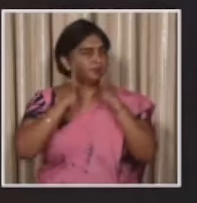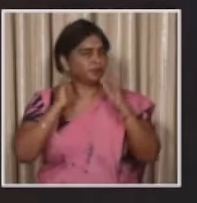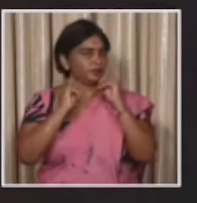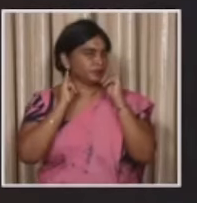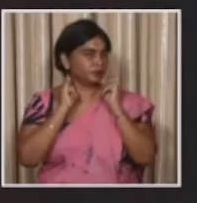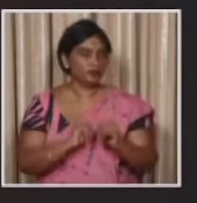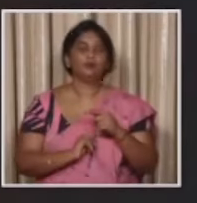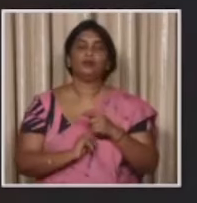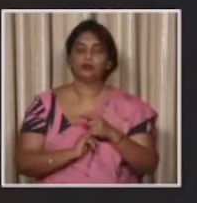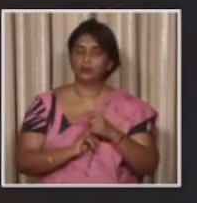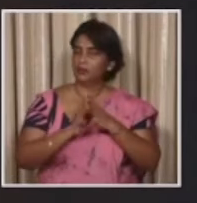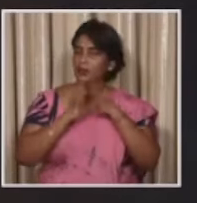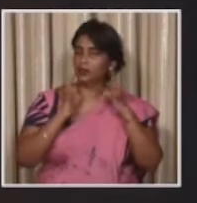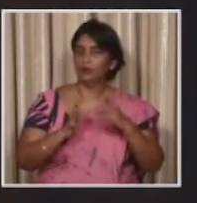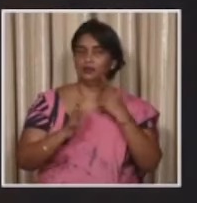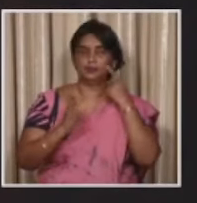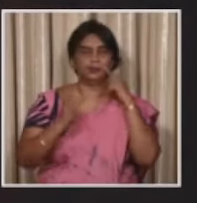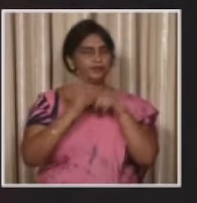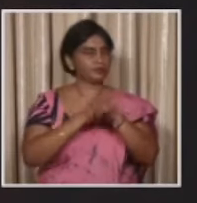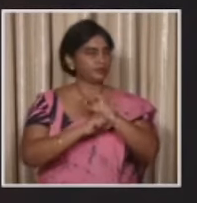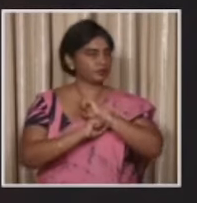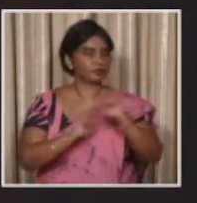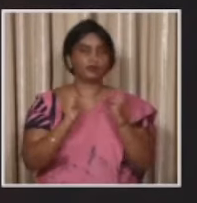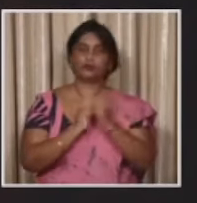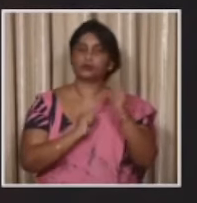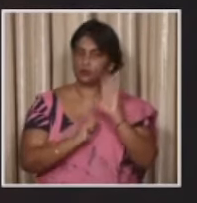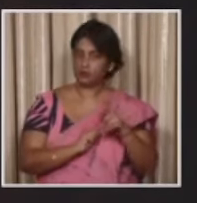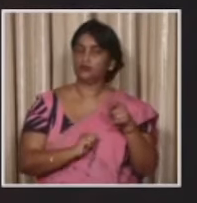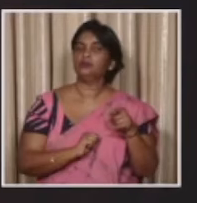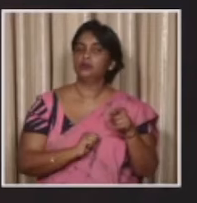දූෂිත අතිශය විනිවිදවායකින් තොර වැඩකටයුතු කරා.